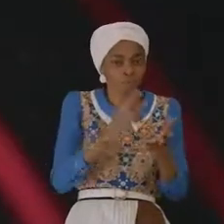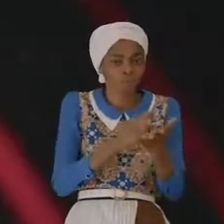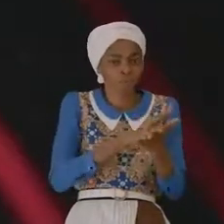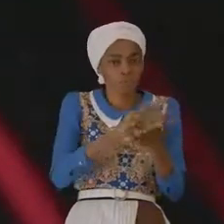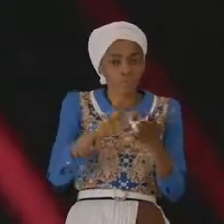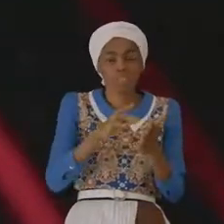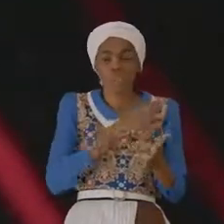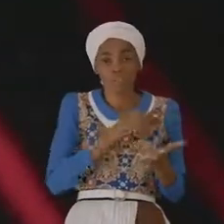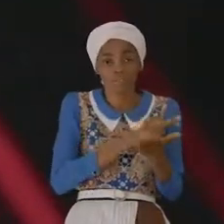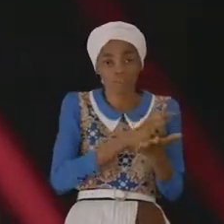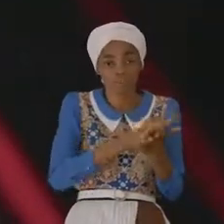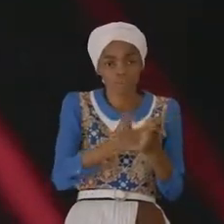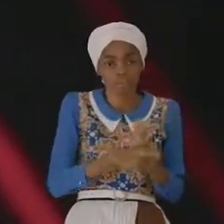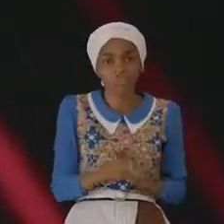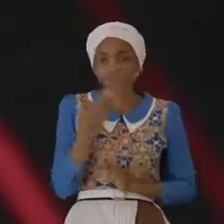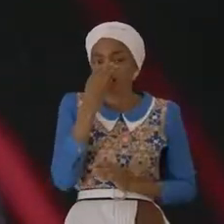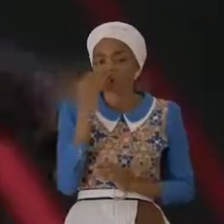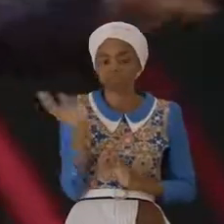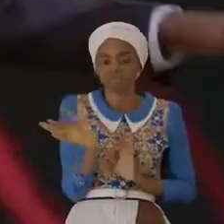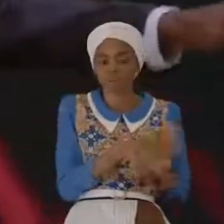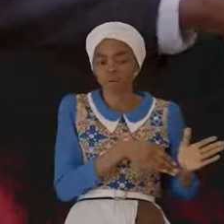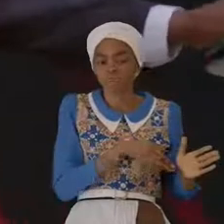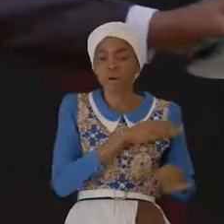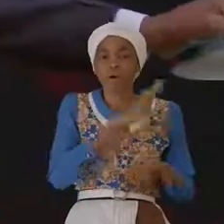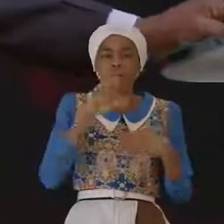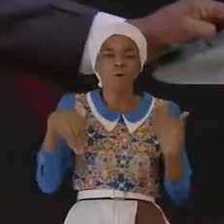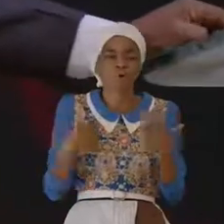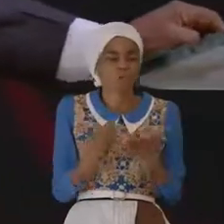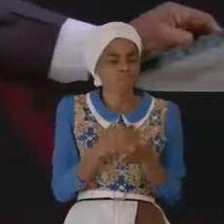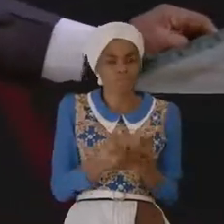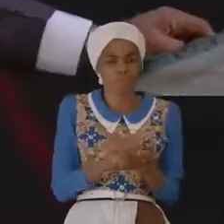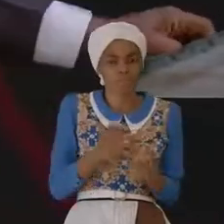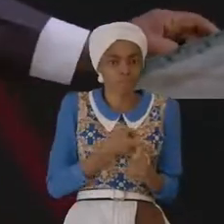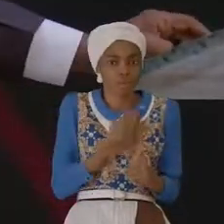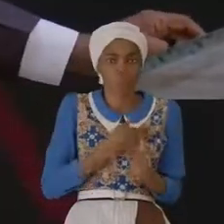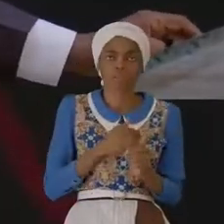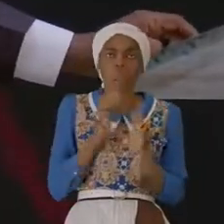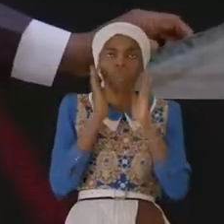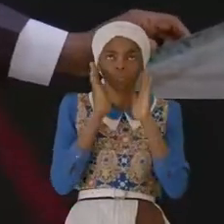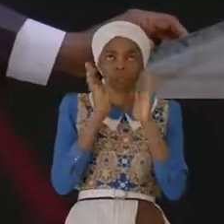de la justice, abandonnez tout cela et